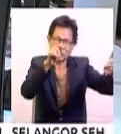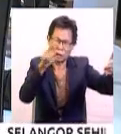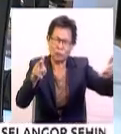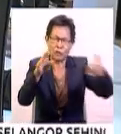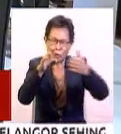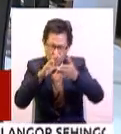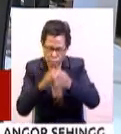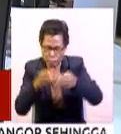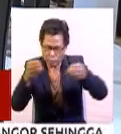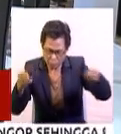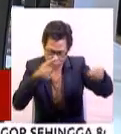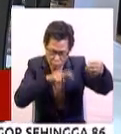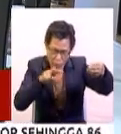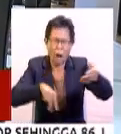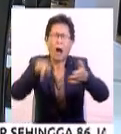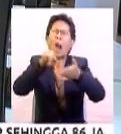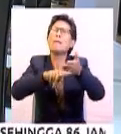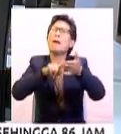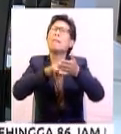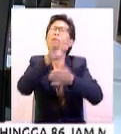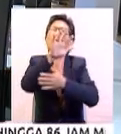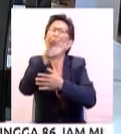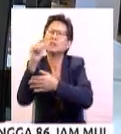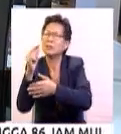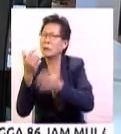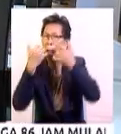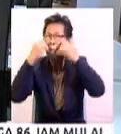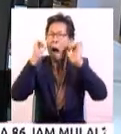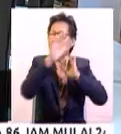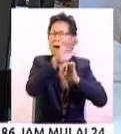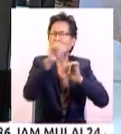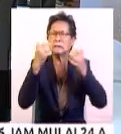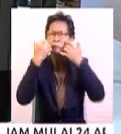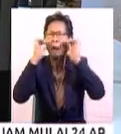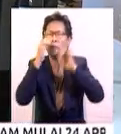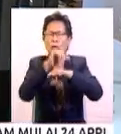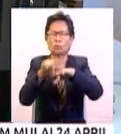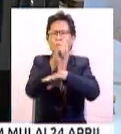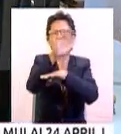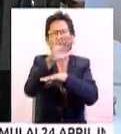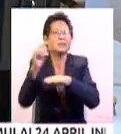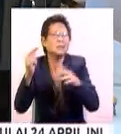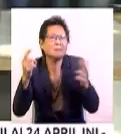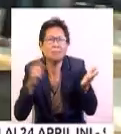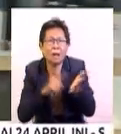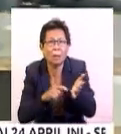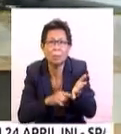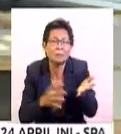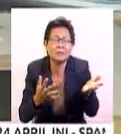itu 5G, apakah itu kemampuan 5G dan kegunaan 5G.